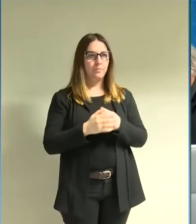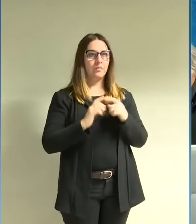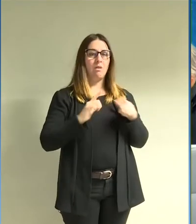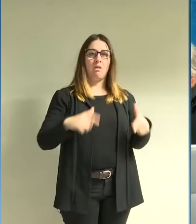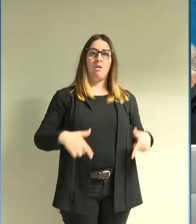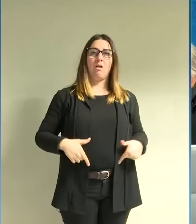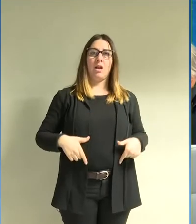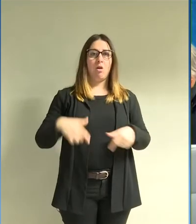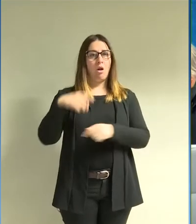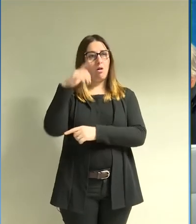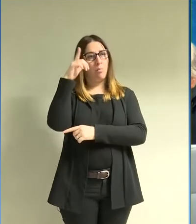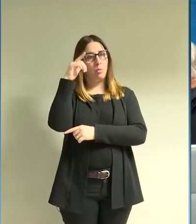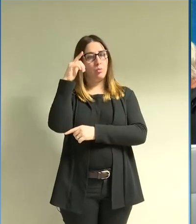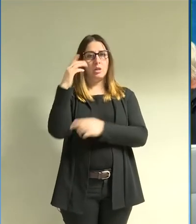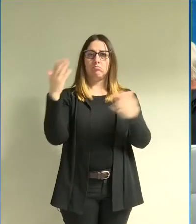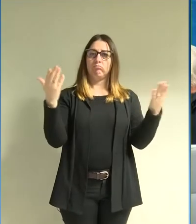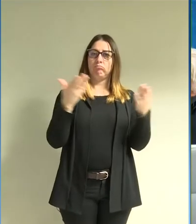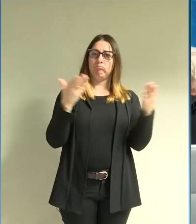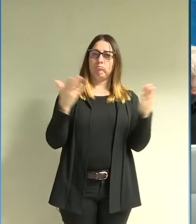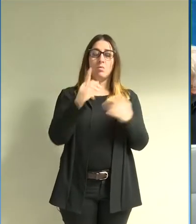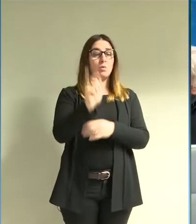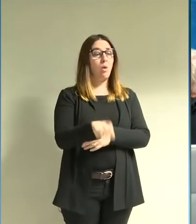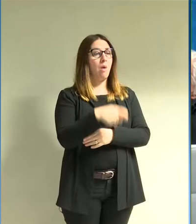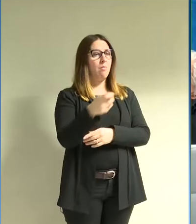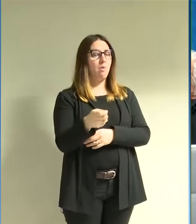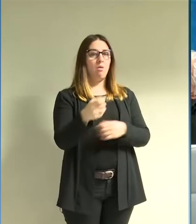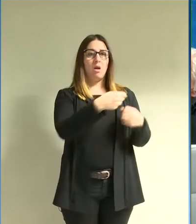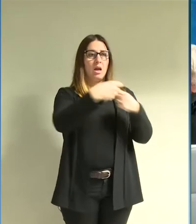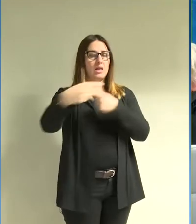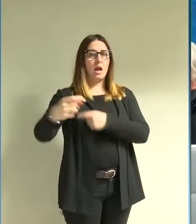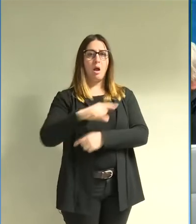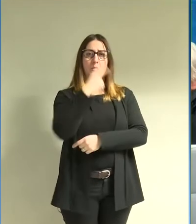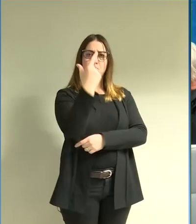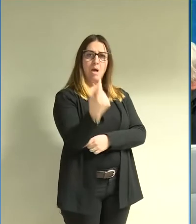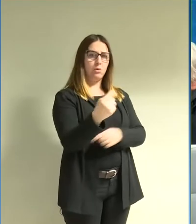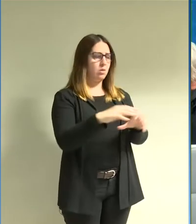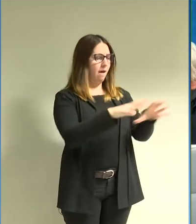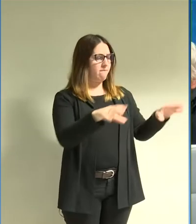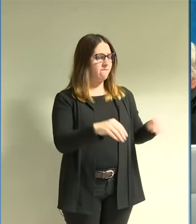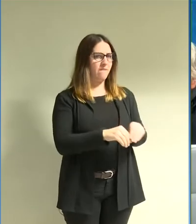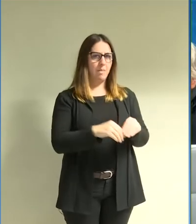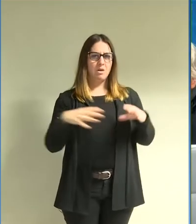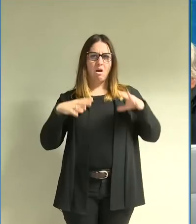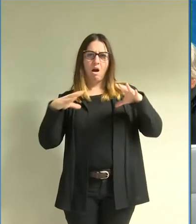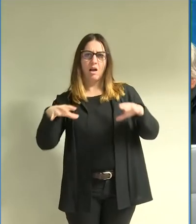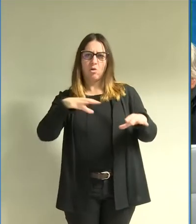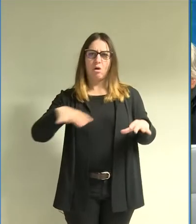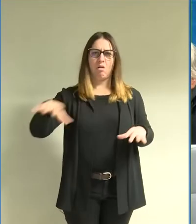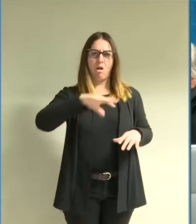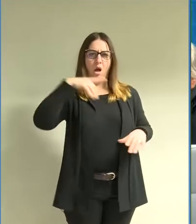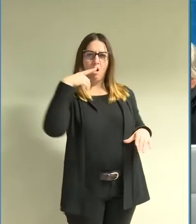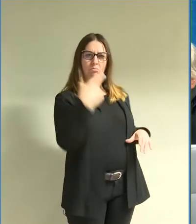devrait être celle d'un partenariat avec les familles et les acteurs et actrices locaux